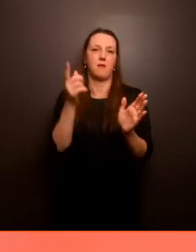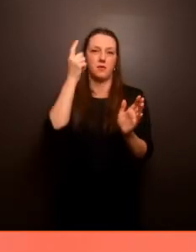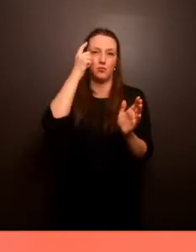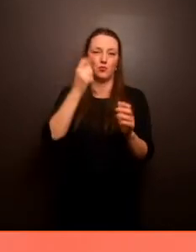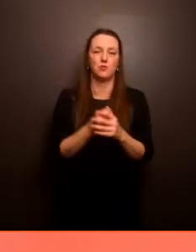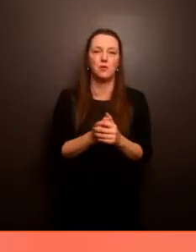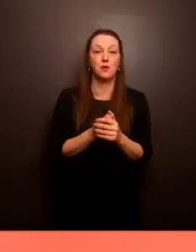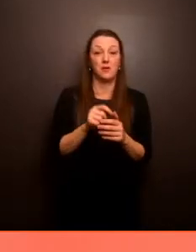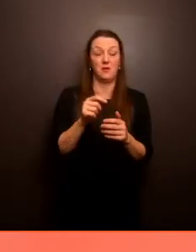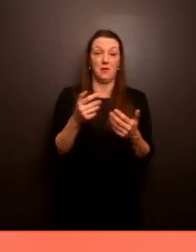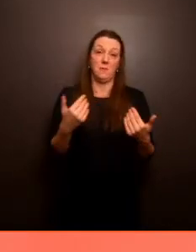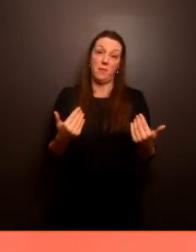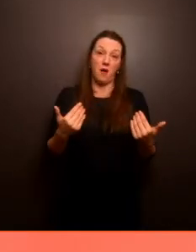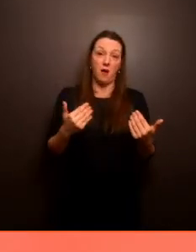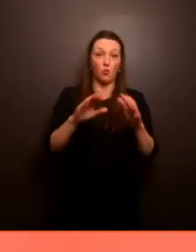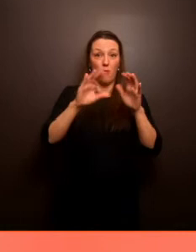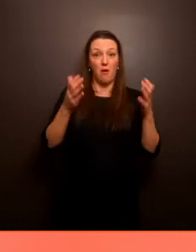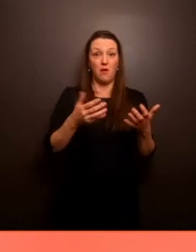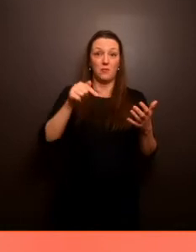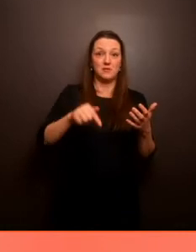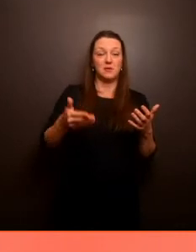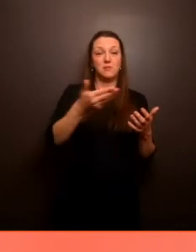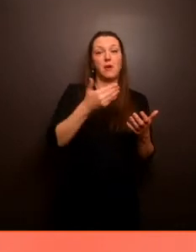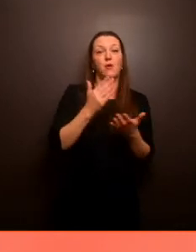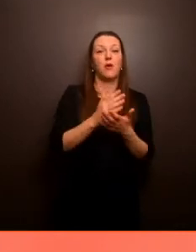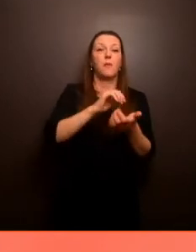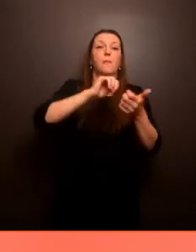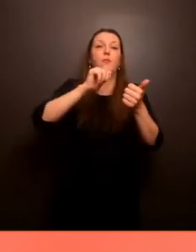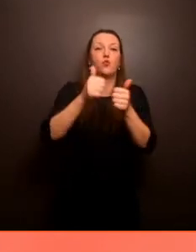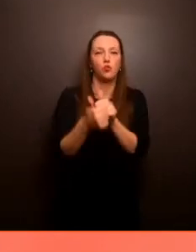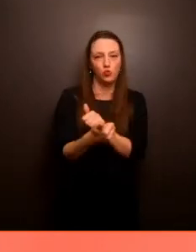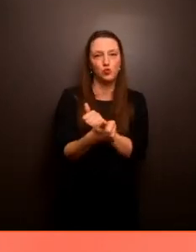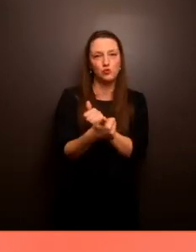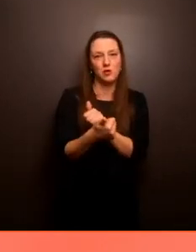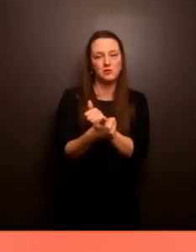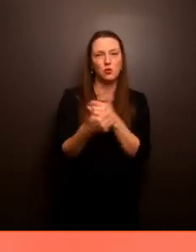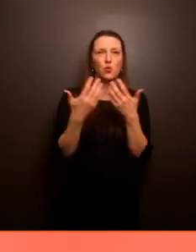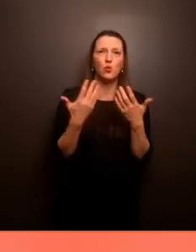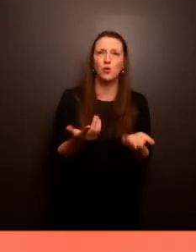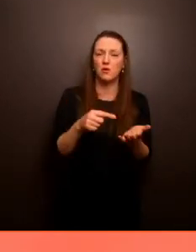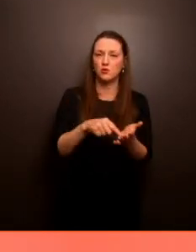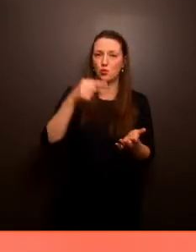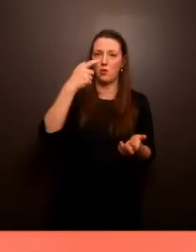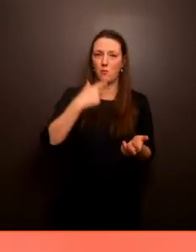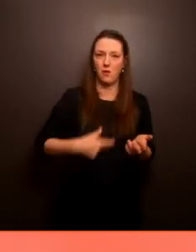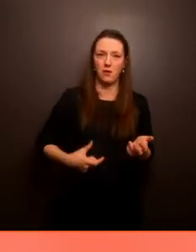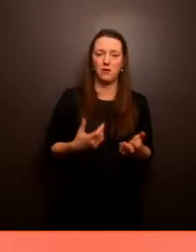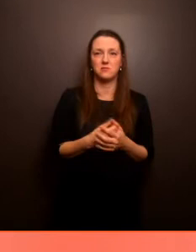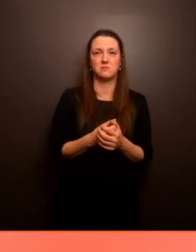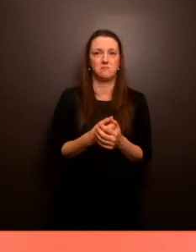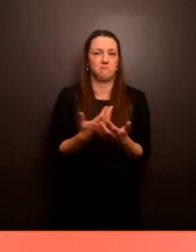kui need on muutused, kus me oleme, siis kuidas me tunneme ennast nende muutuste keskel, missugused on